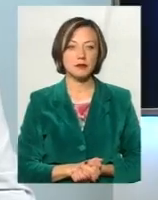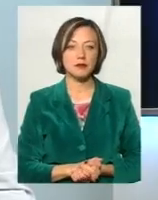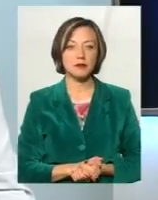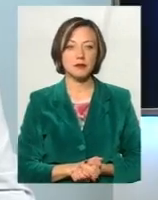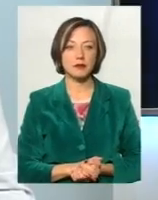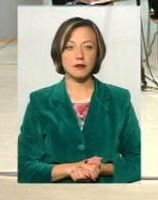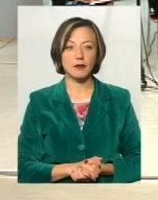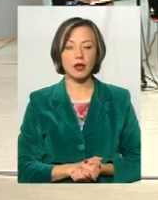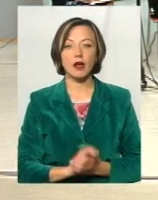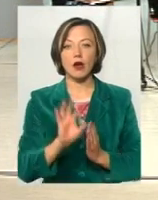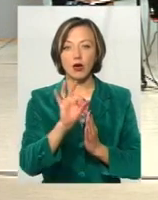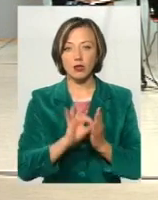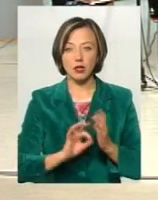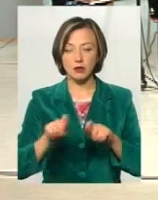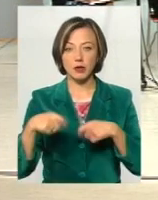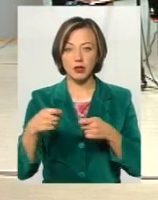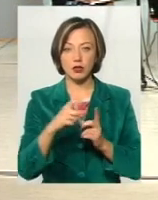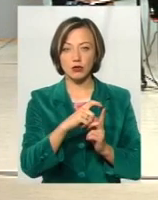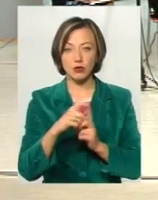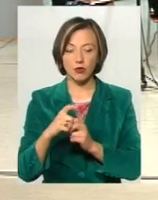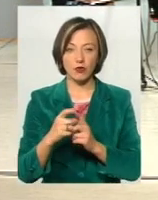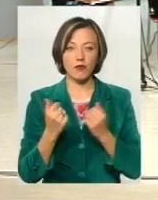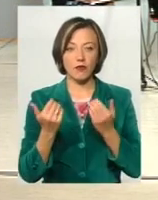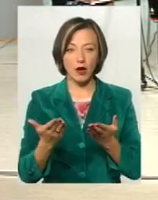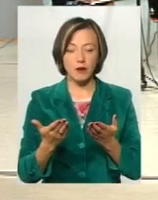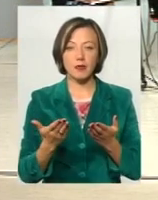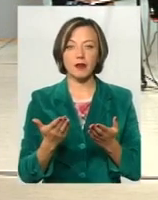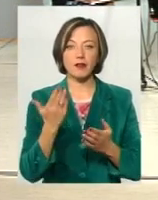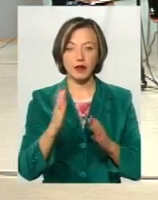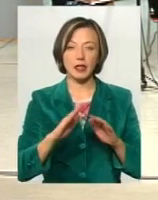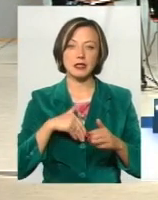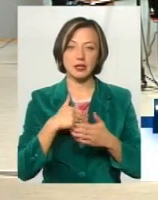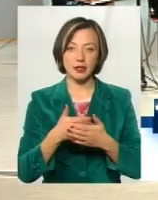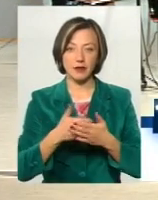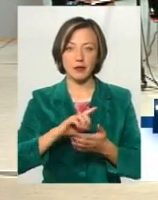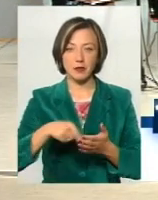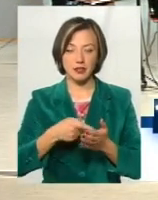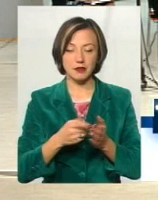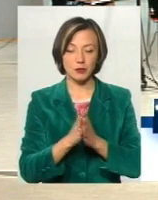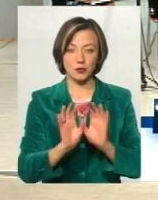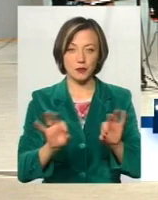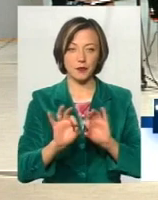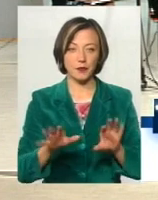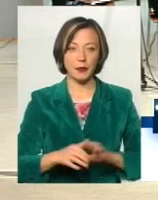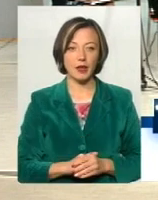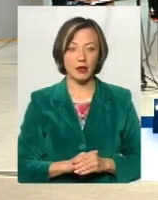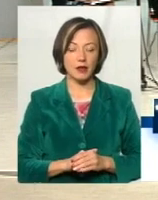Отож, одразу передаю слово пані Ольго вам. Ви в нас ініціатива міста. Прошу.